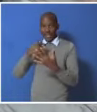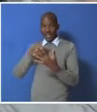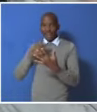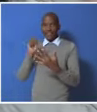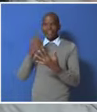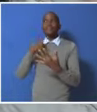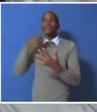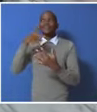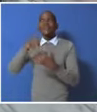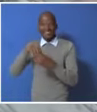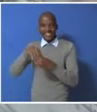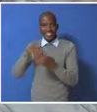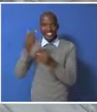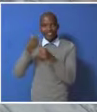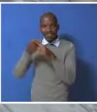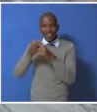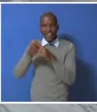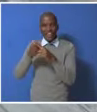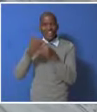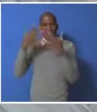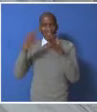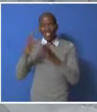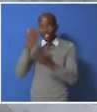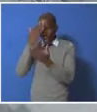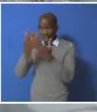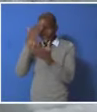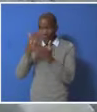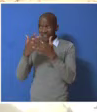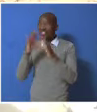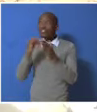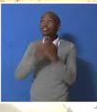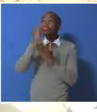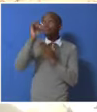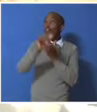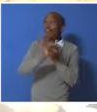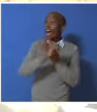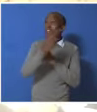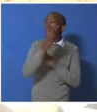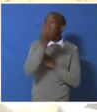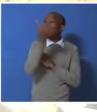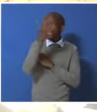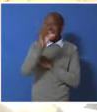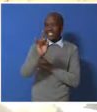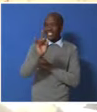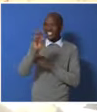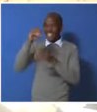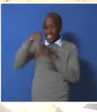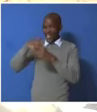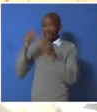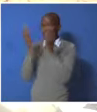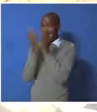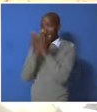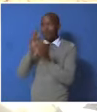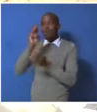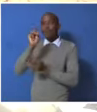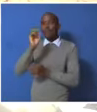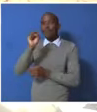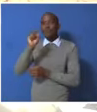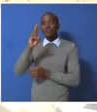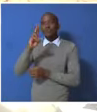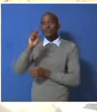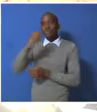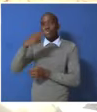tlhophiwa gore re ye go trainiwa re irile training ya rona ka July 2021 2018 ko moshupa di site tsa rona